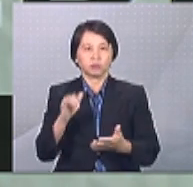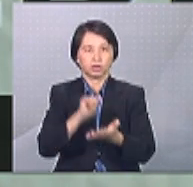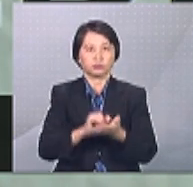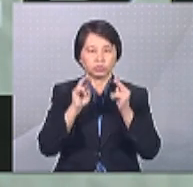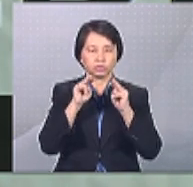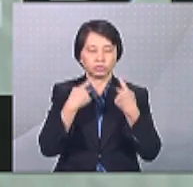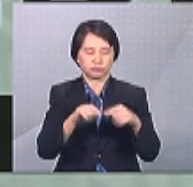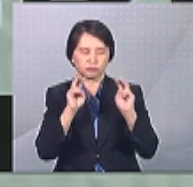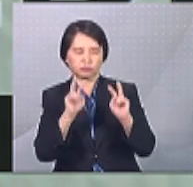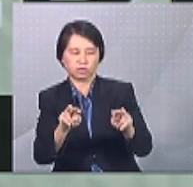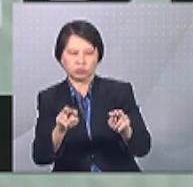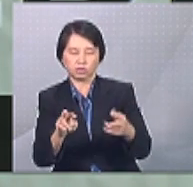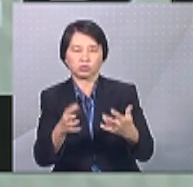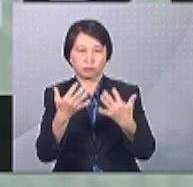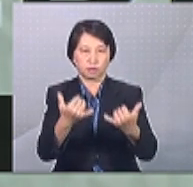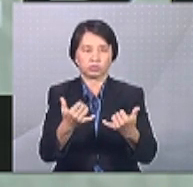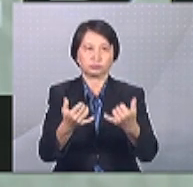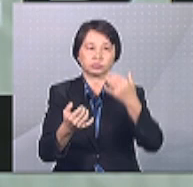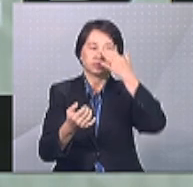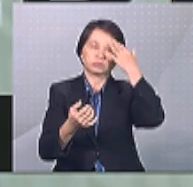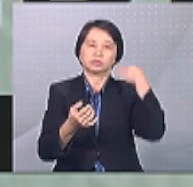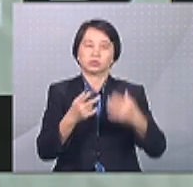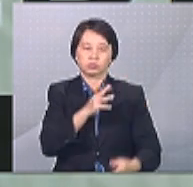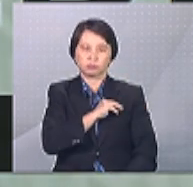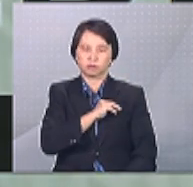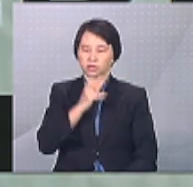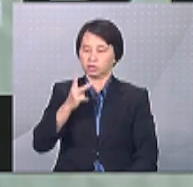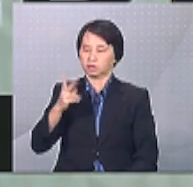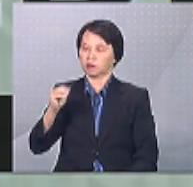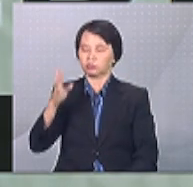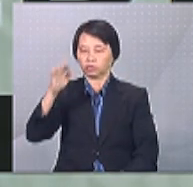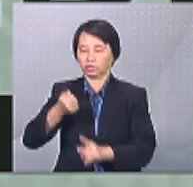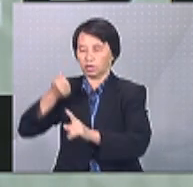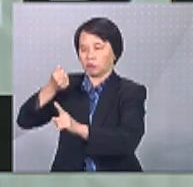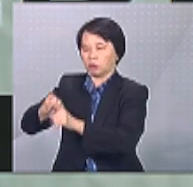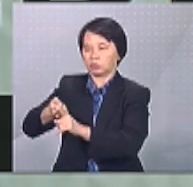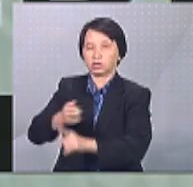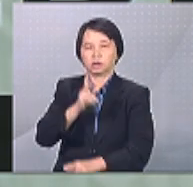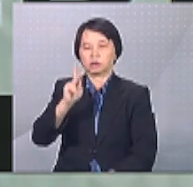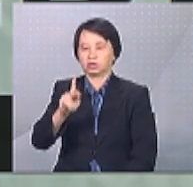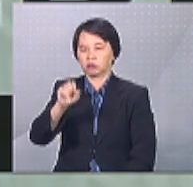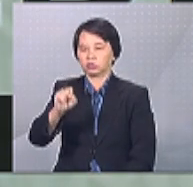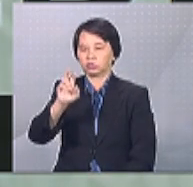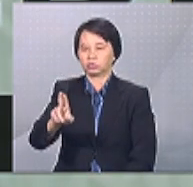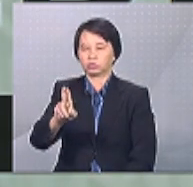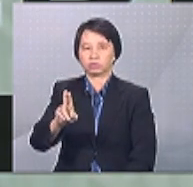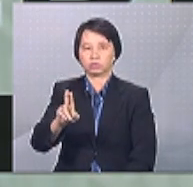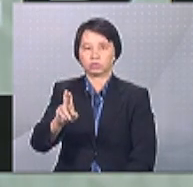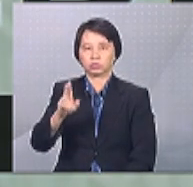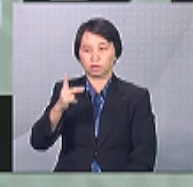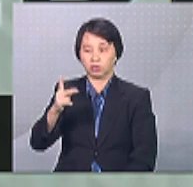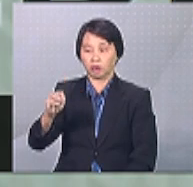diteliti dan sekarang ini Menteri Kesihatan telah pun arahkan Ketua Setiausaha Kementerian Kesihatan